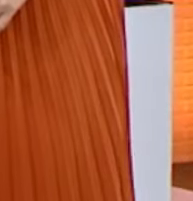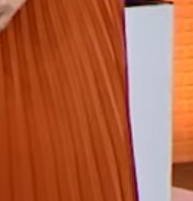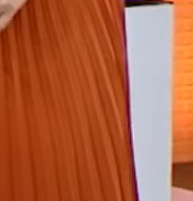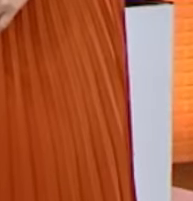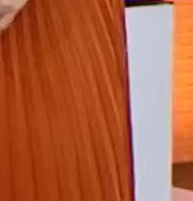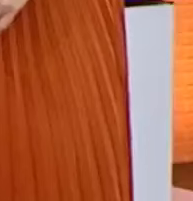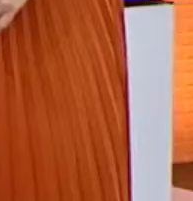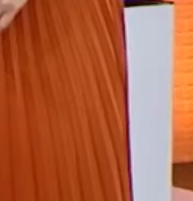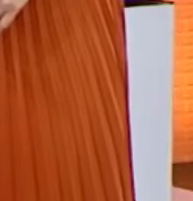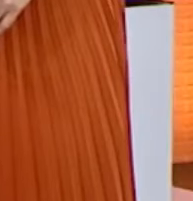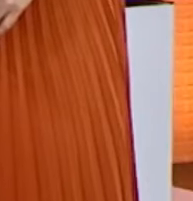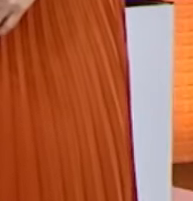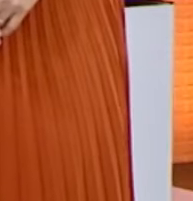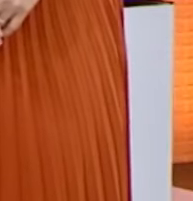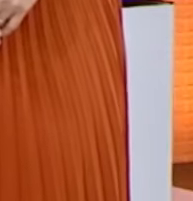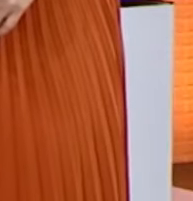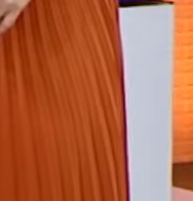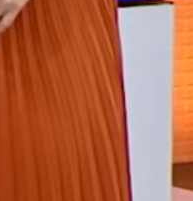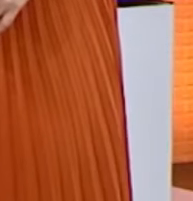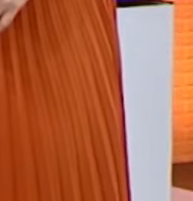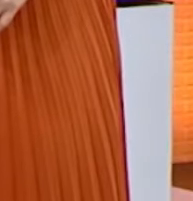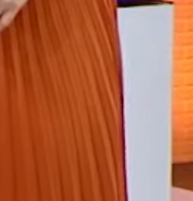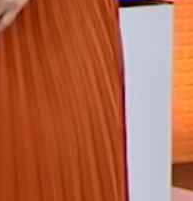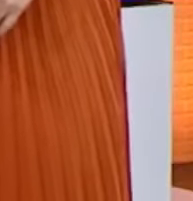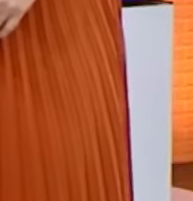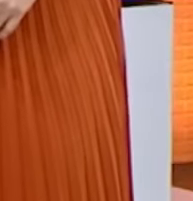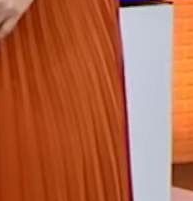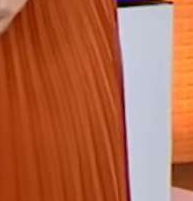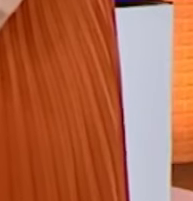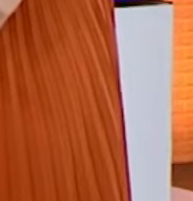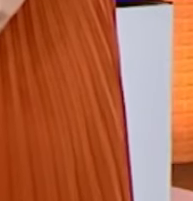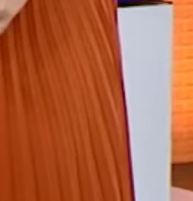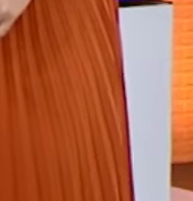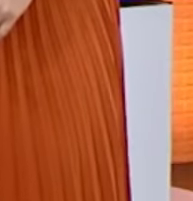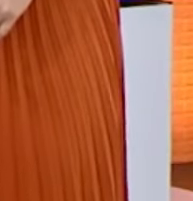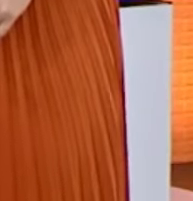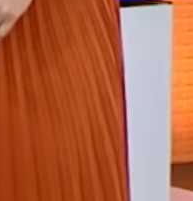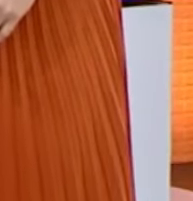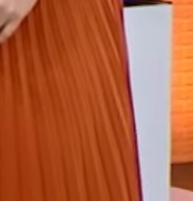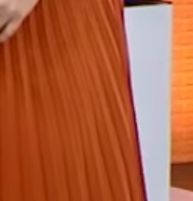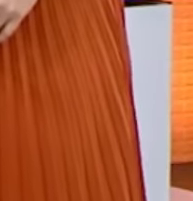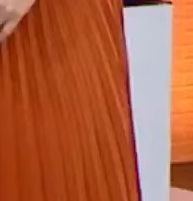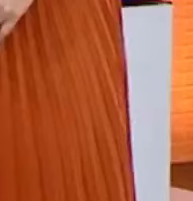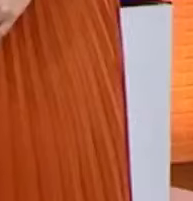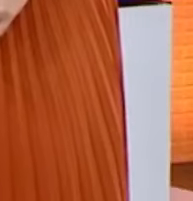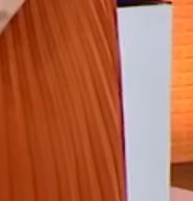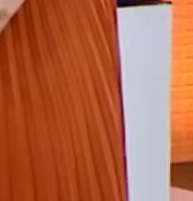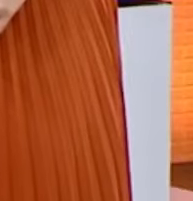sa mga balita, mag-subscribe sa GMA Integrated News sa YouTube. Sa mga kapuso abroad, subaybayan